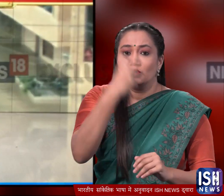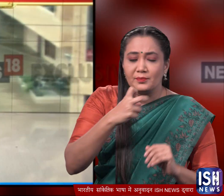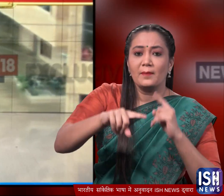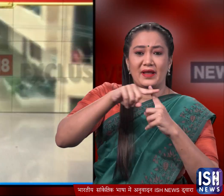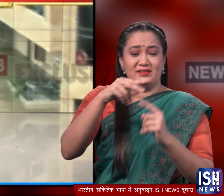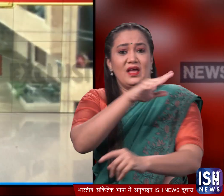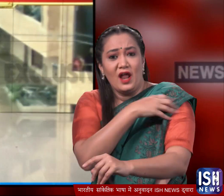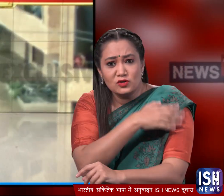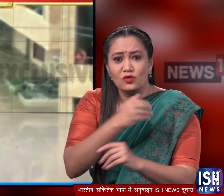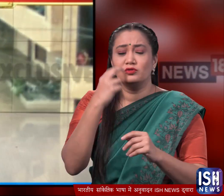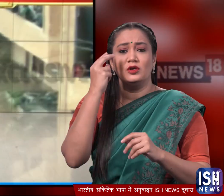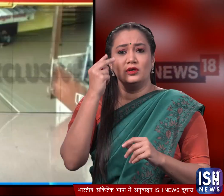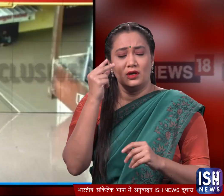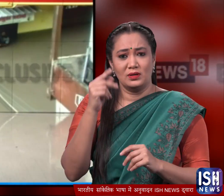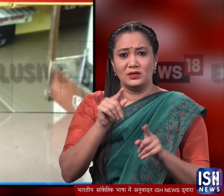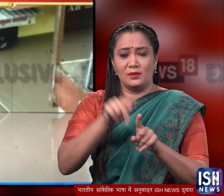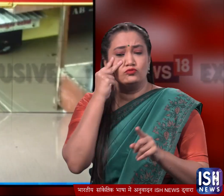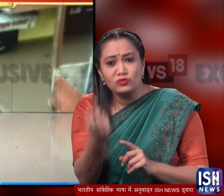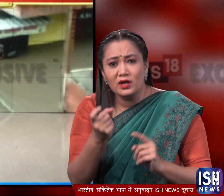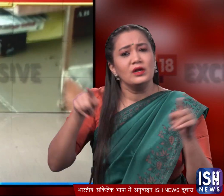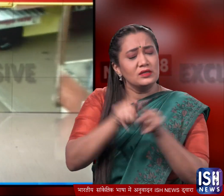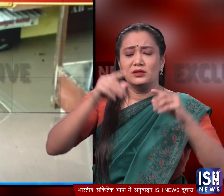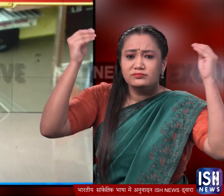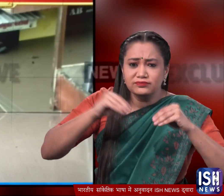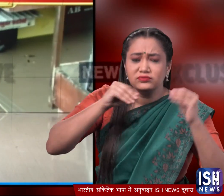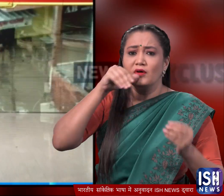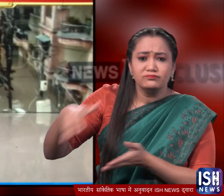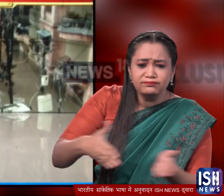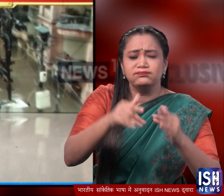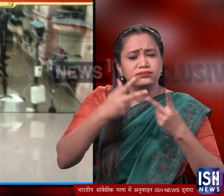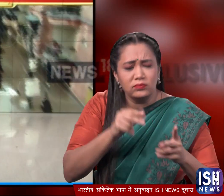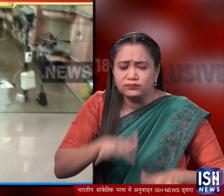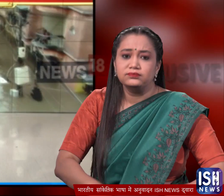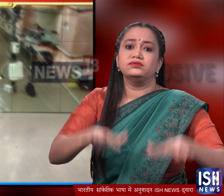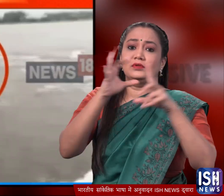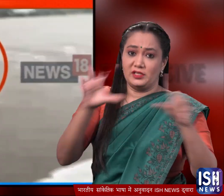अलावा राजकोट और जूनागढ़ में भी लगातार हो रही बारिश से नदियां और नाले उफान पर आ गए,